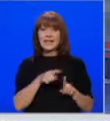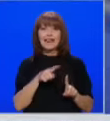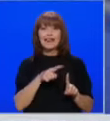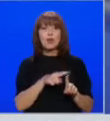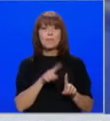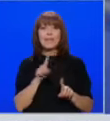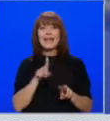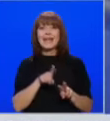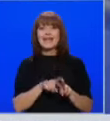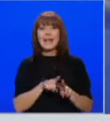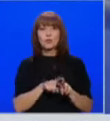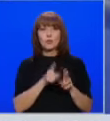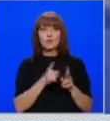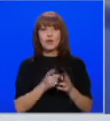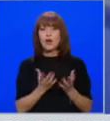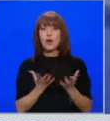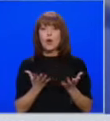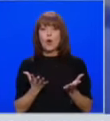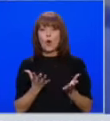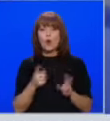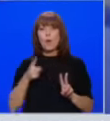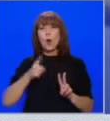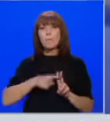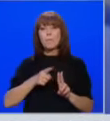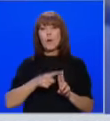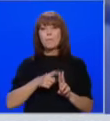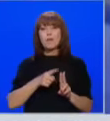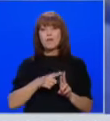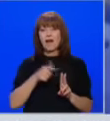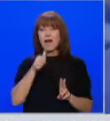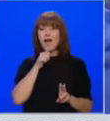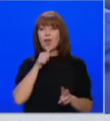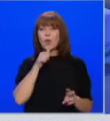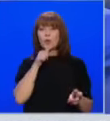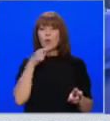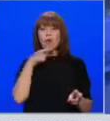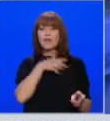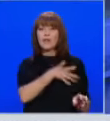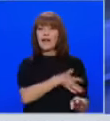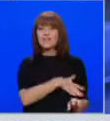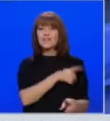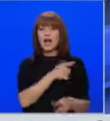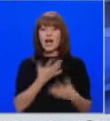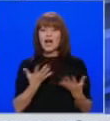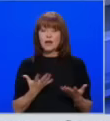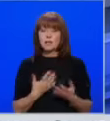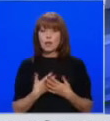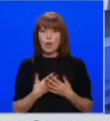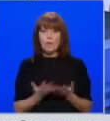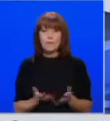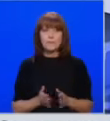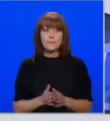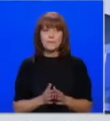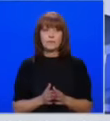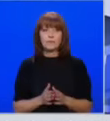Игнатов. Здравей, Тишо! С колко промила алкохол в кръвта е бил водачът Петър Тодоров във фаталната вечер?